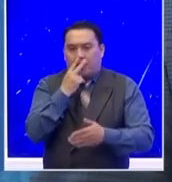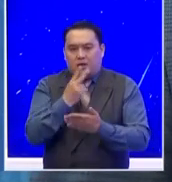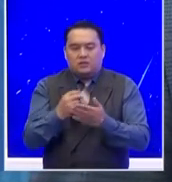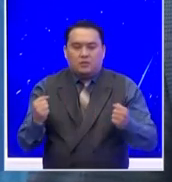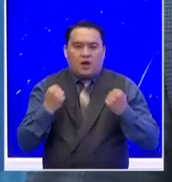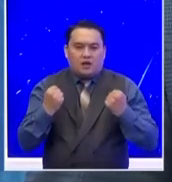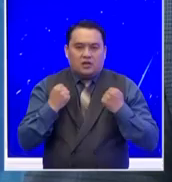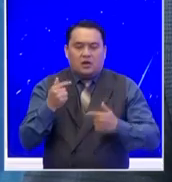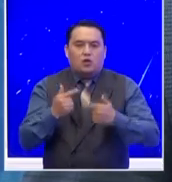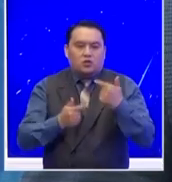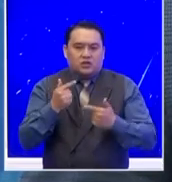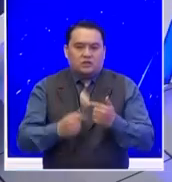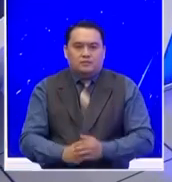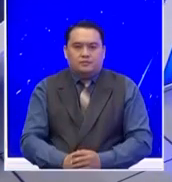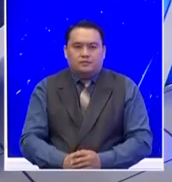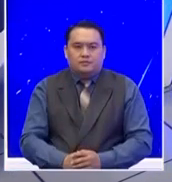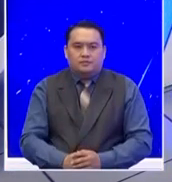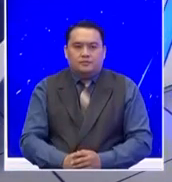спортивный дух и конкурентность.